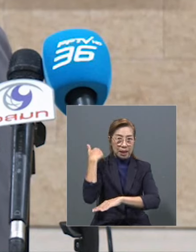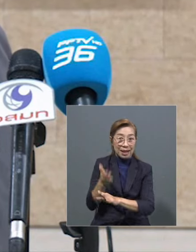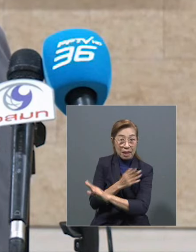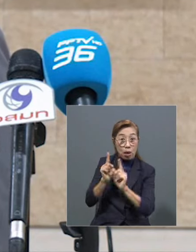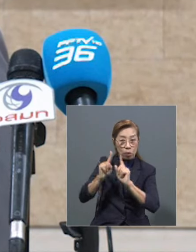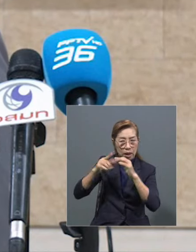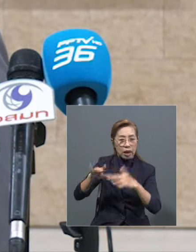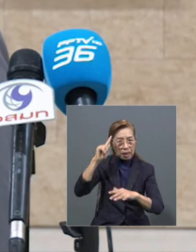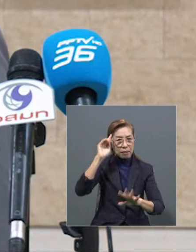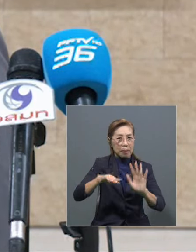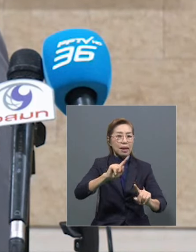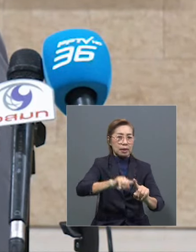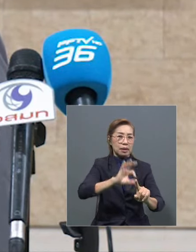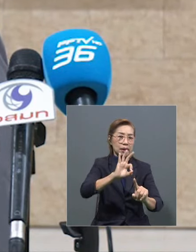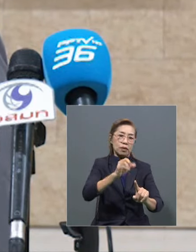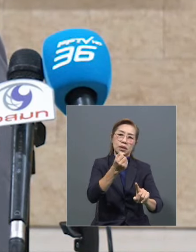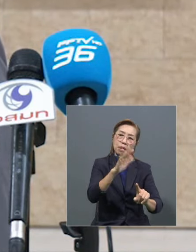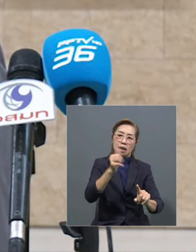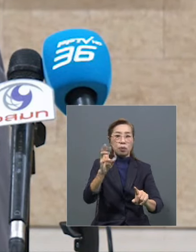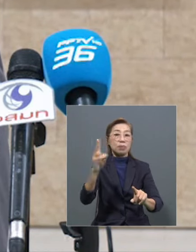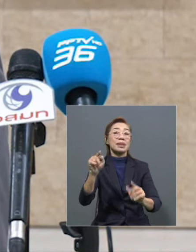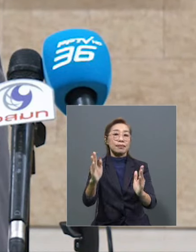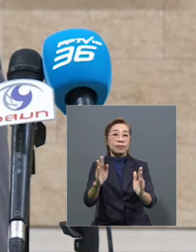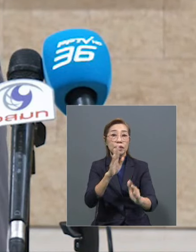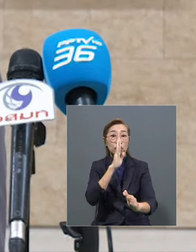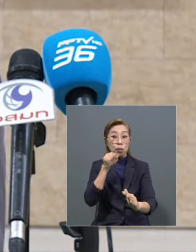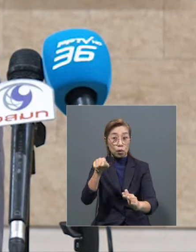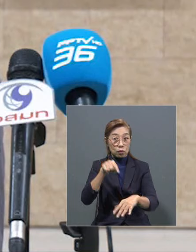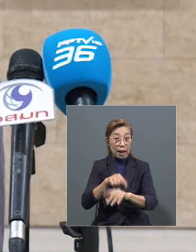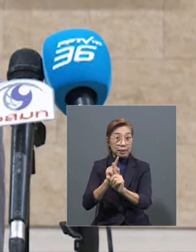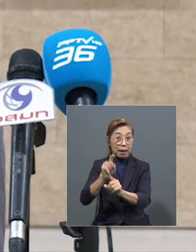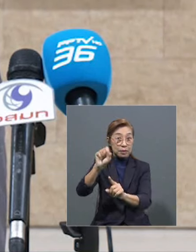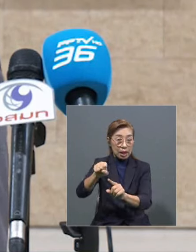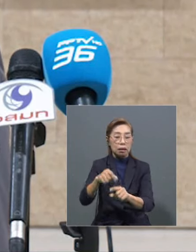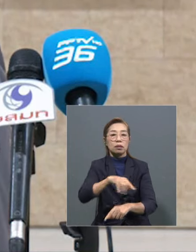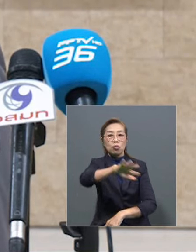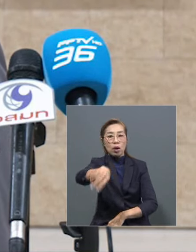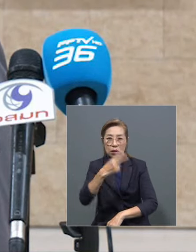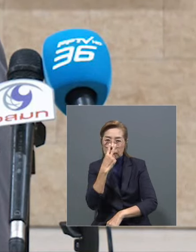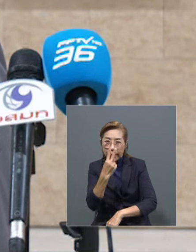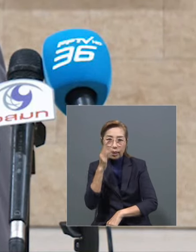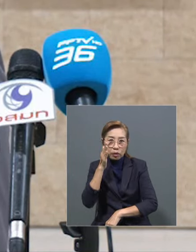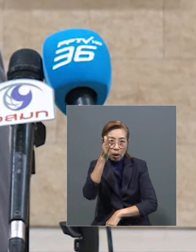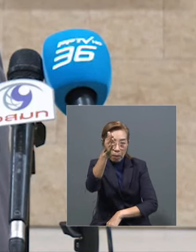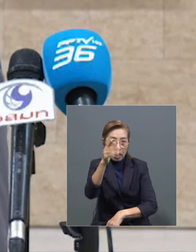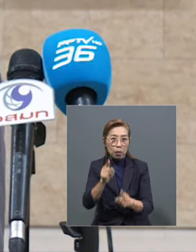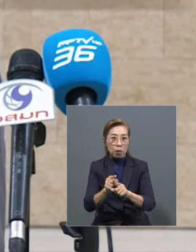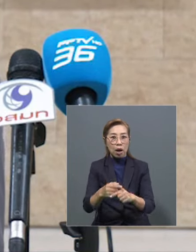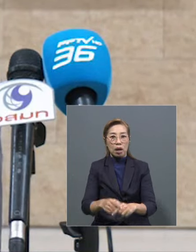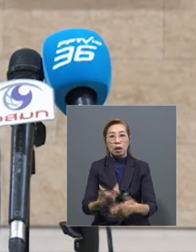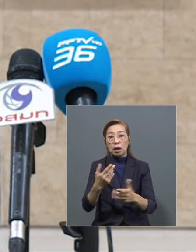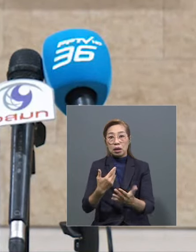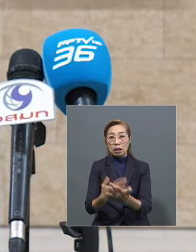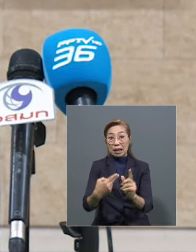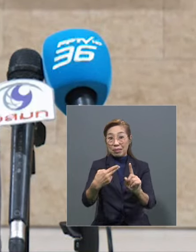ครับจะเป็นช่วงนั้นนะครับซึ่งถ้าเป็นไปตามกรอบเนี่ยเราก็จะได้เห็นกันว่าโครงสร้างใหม่รูปแบบ